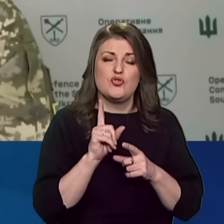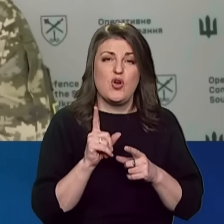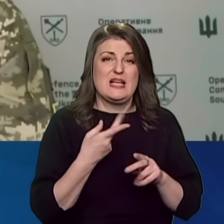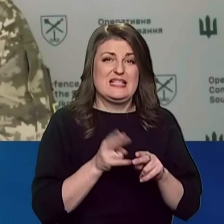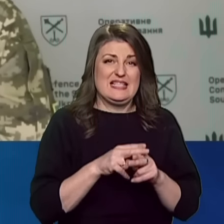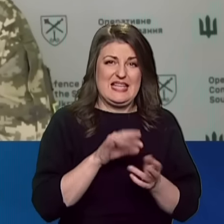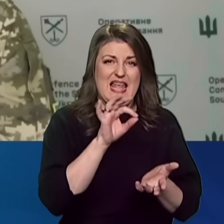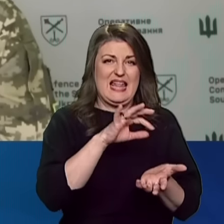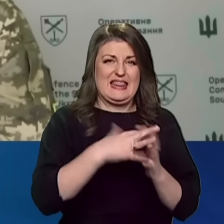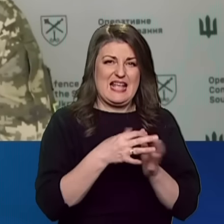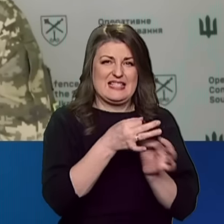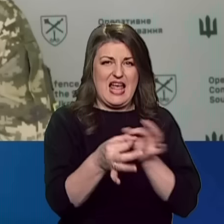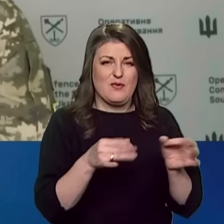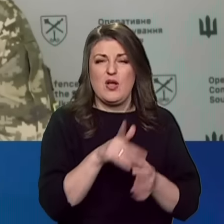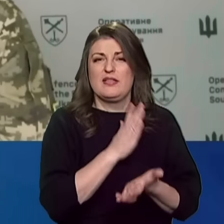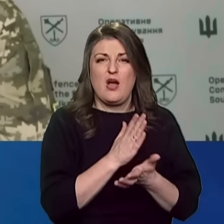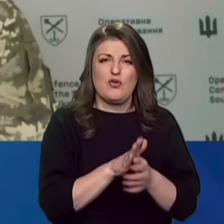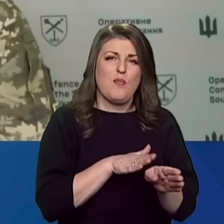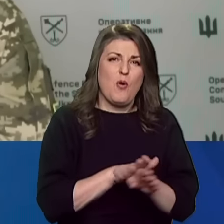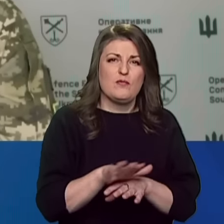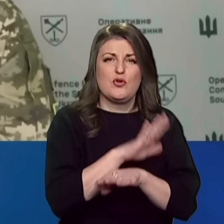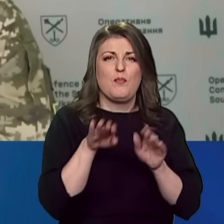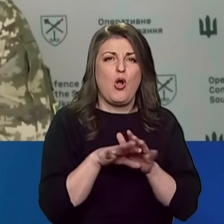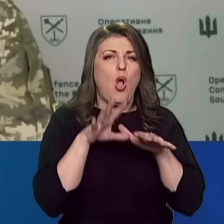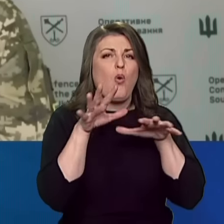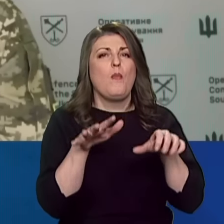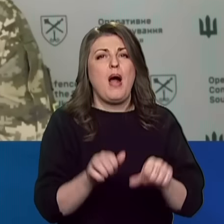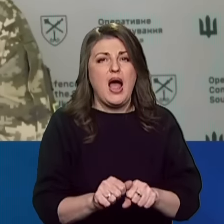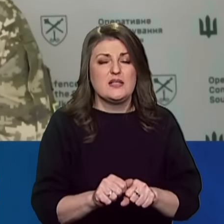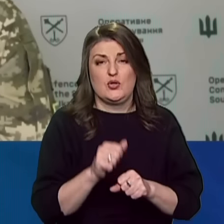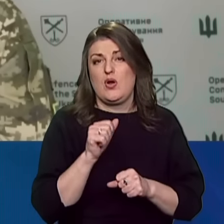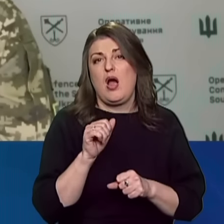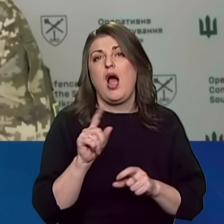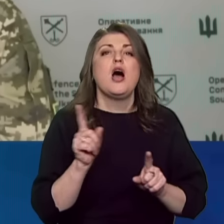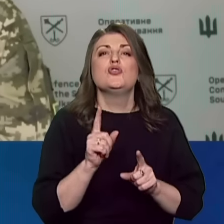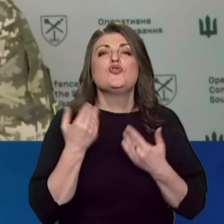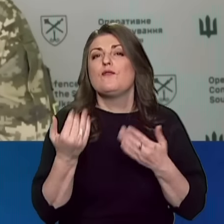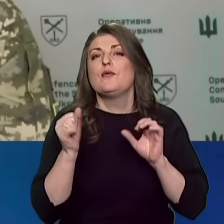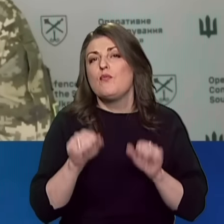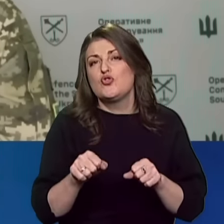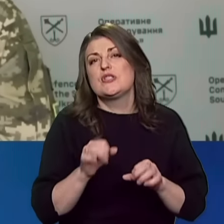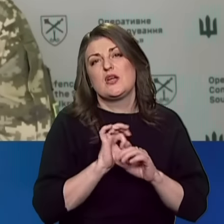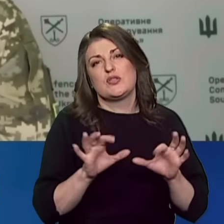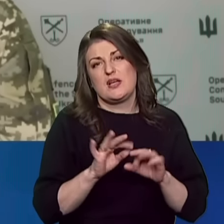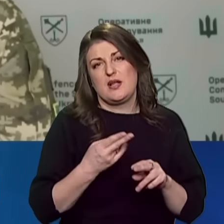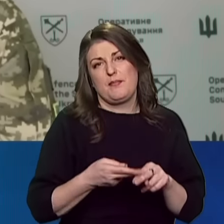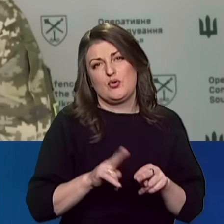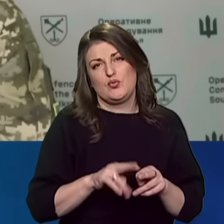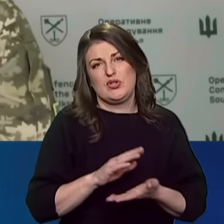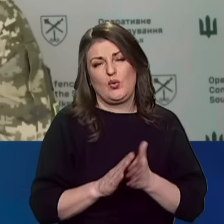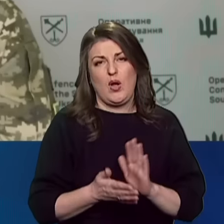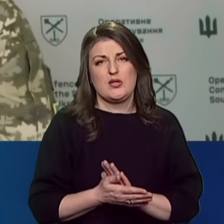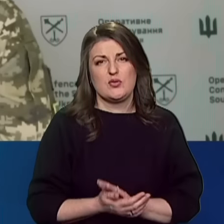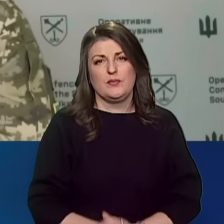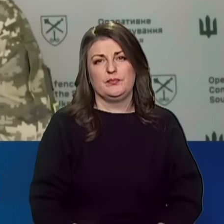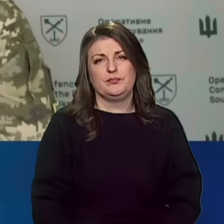ці населені пункти знаходяться повністю під окупацією. А що ви можете розказати про цю